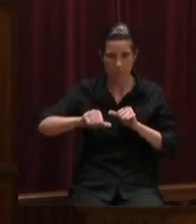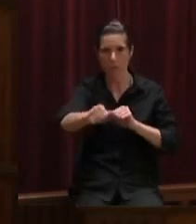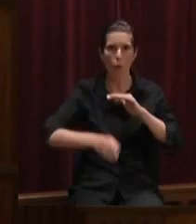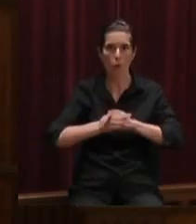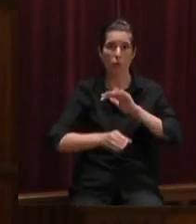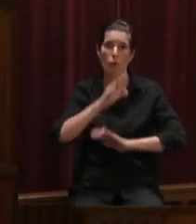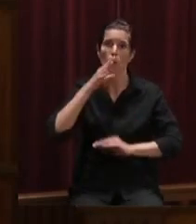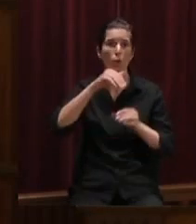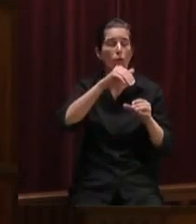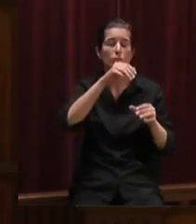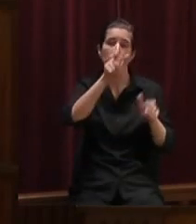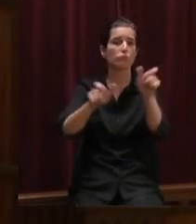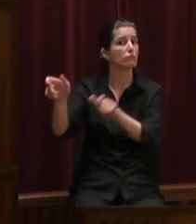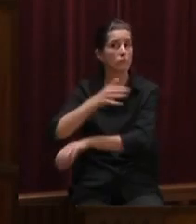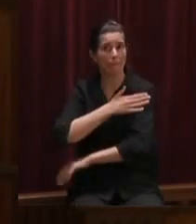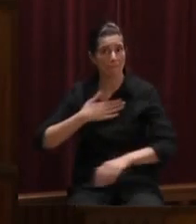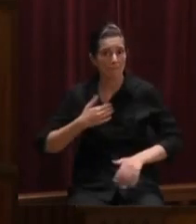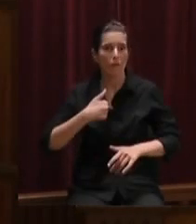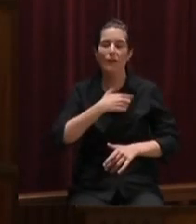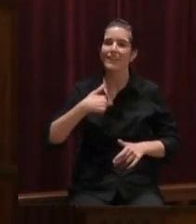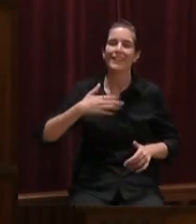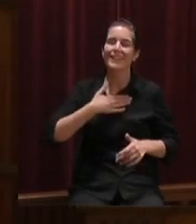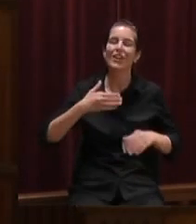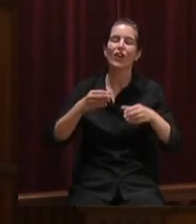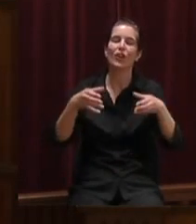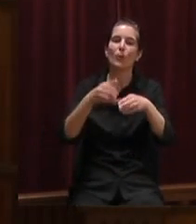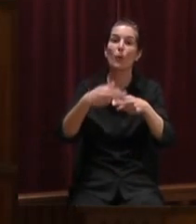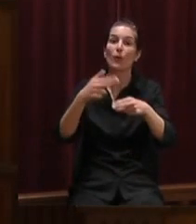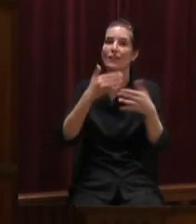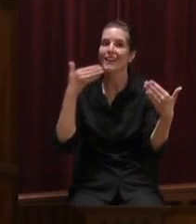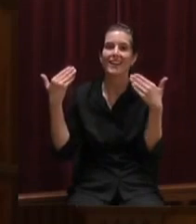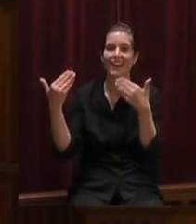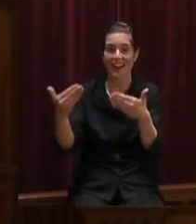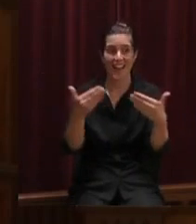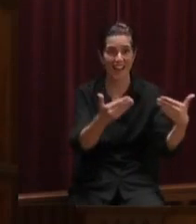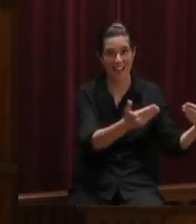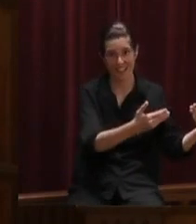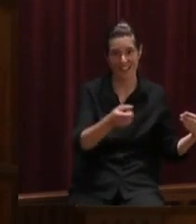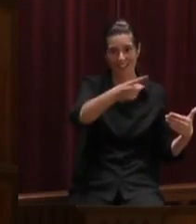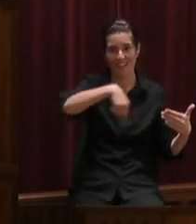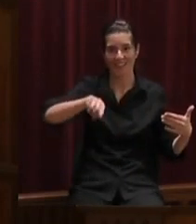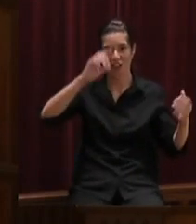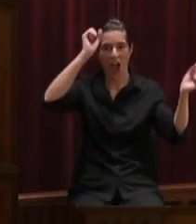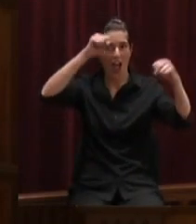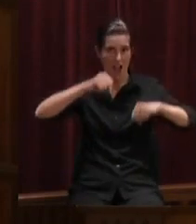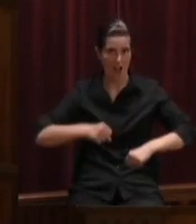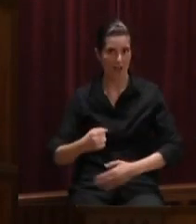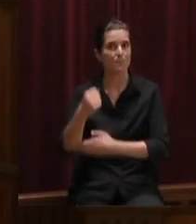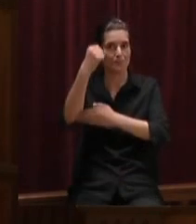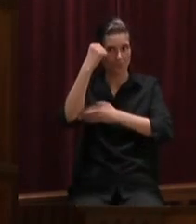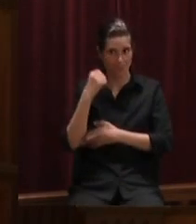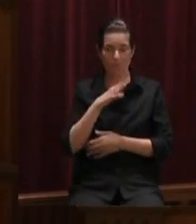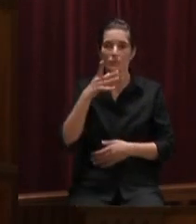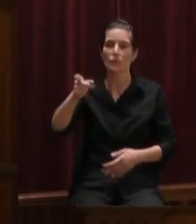vull agrair especialment l'esforç que han fet els partits polítics que donen suport a aquests acords. El vostre compromís, la